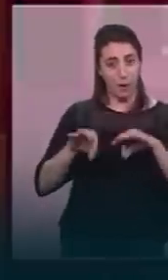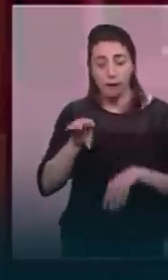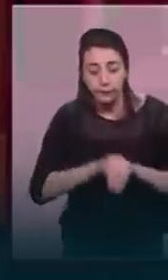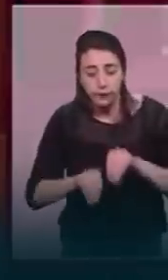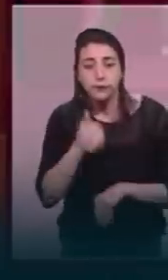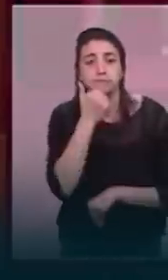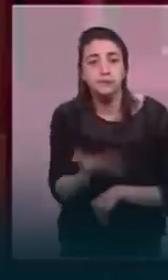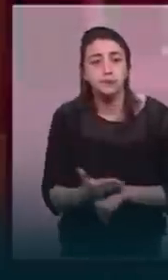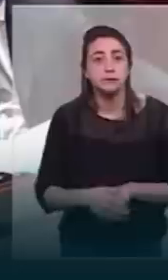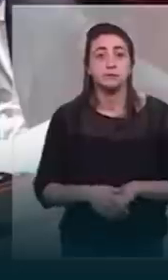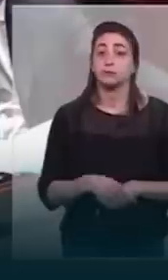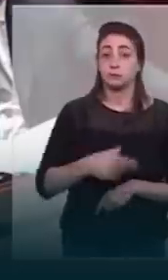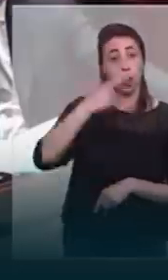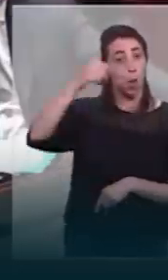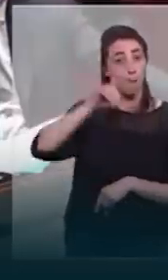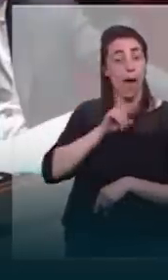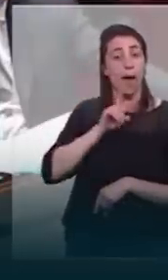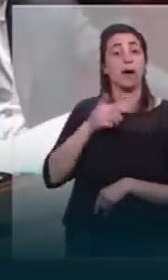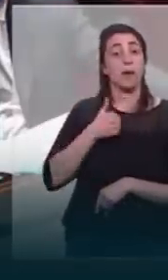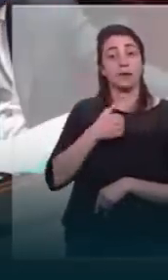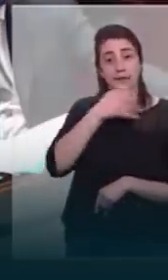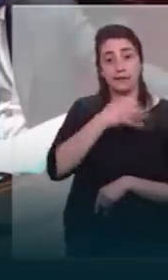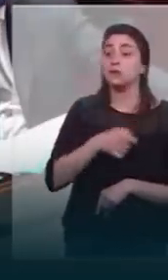des gens du Nord, grandis-eux, petits faiseux.